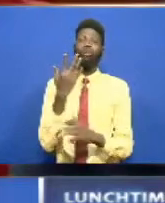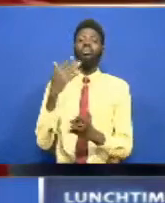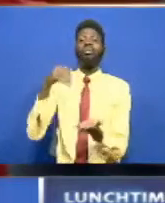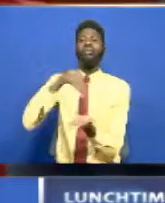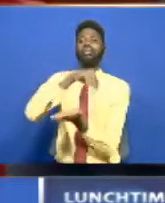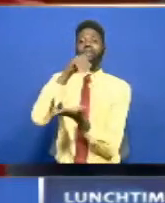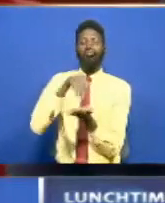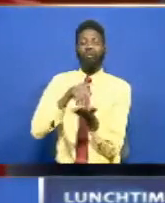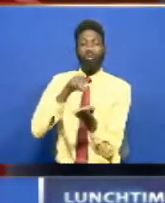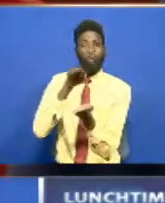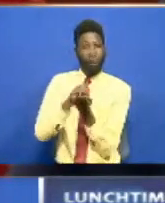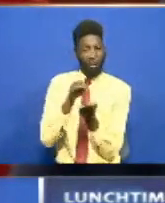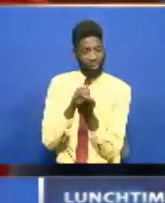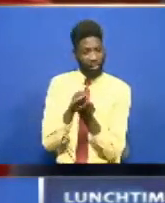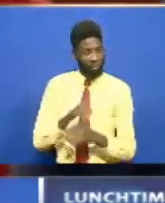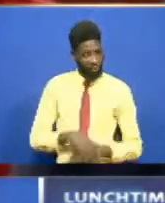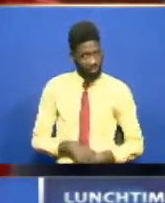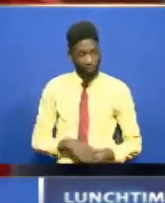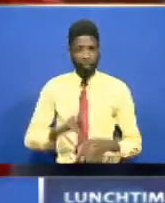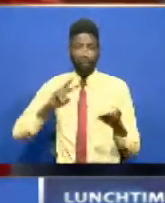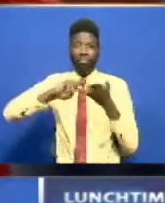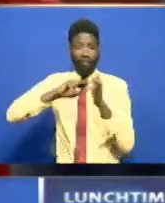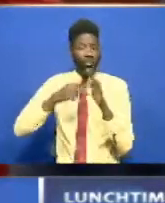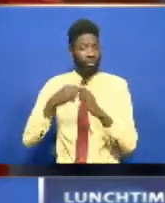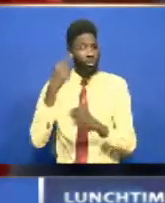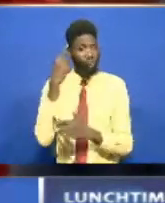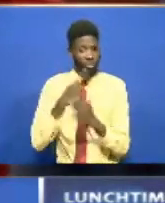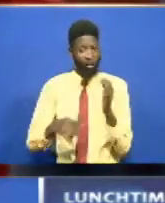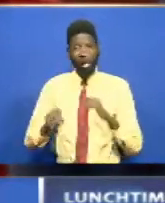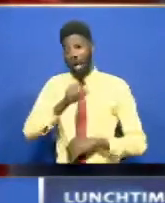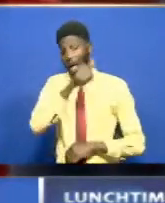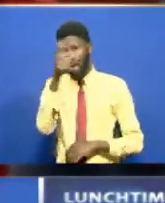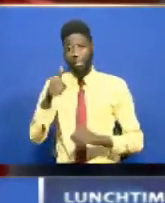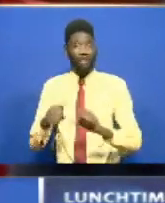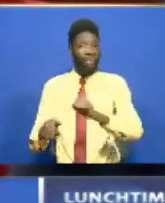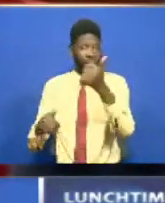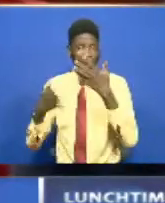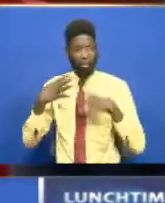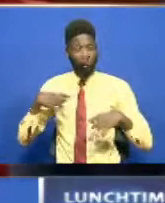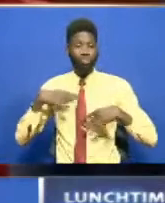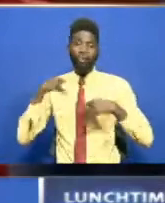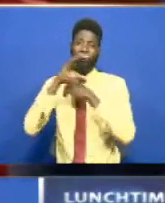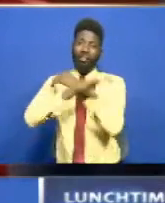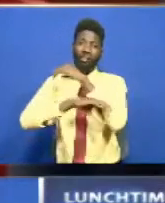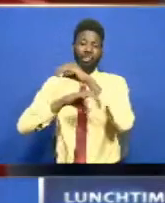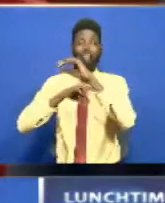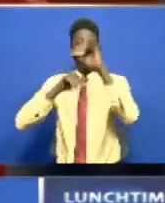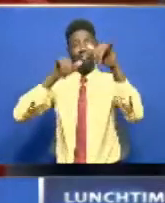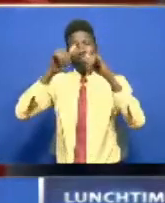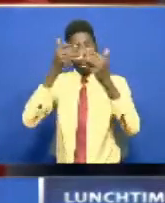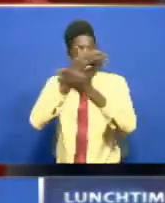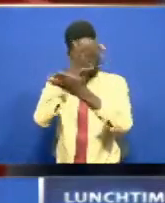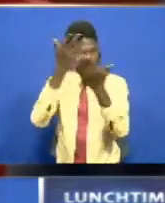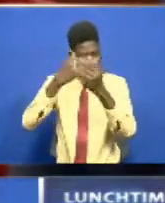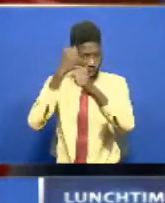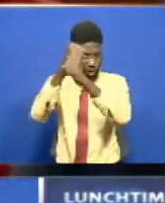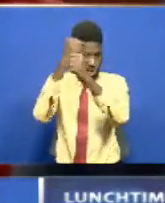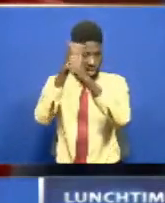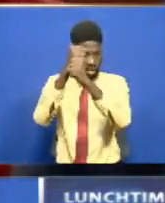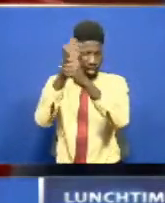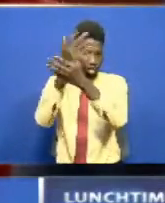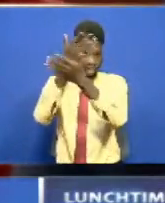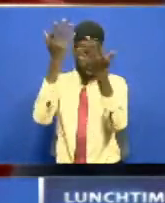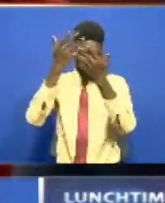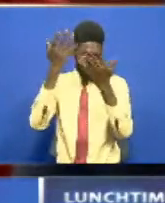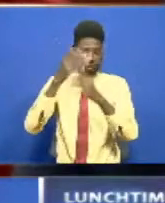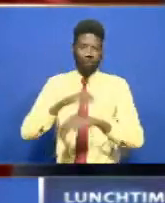ni kumaanisha ya kwamba wenzenu ambao wako katika nchi za nje ambao wanafanya kazi huko,